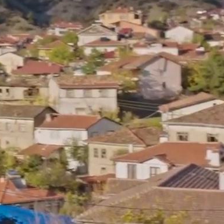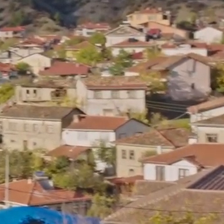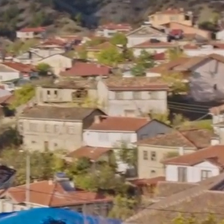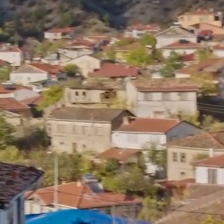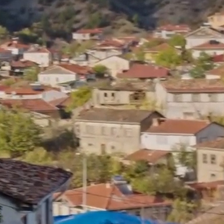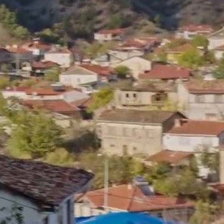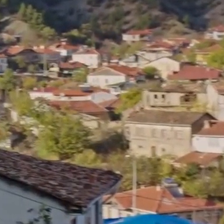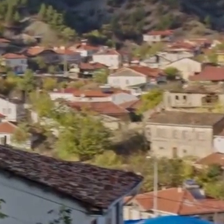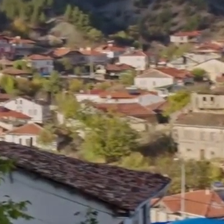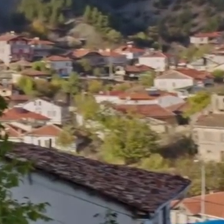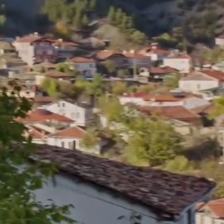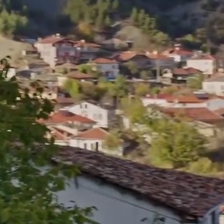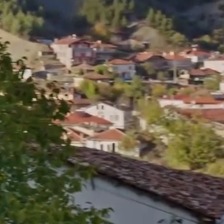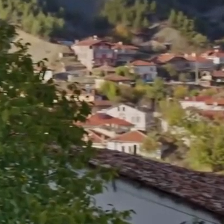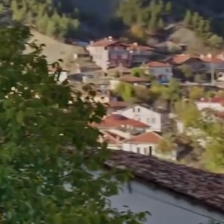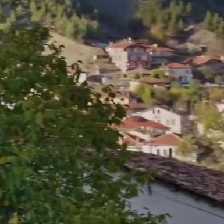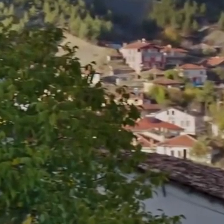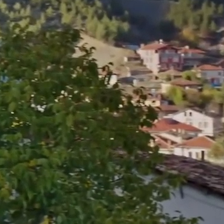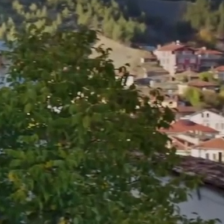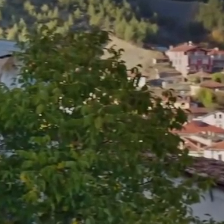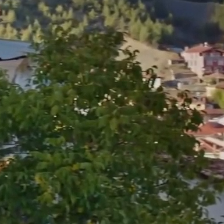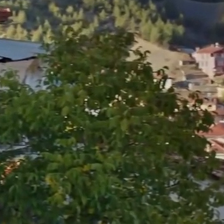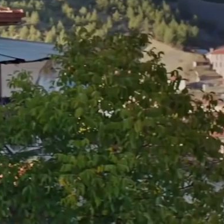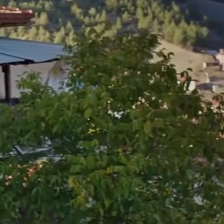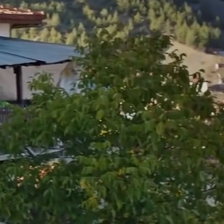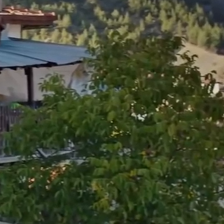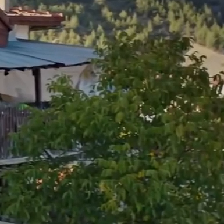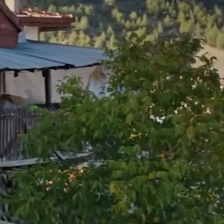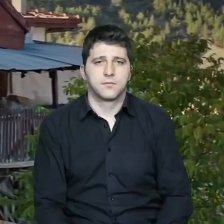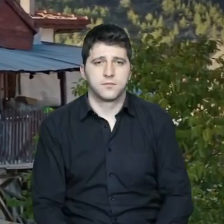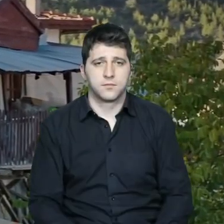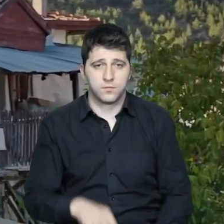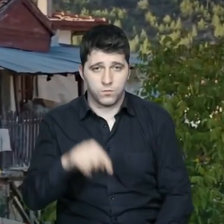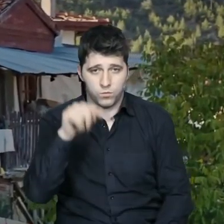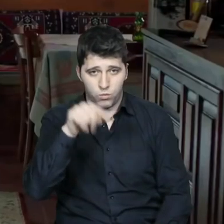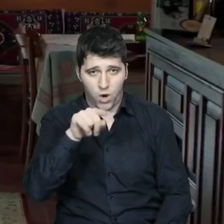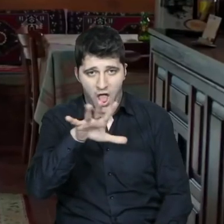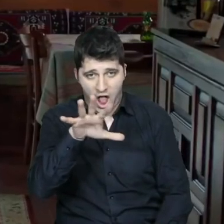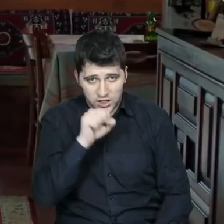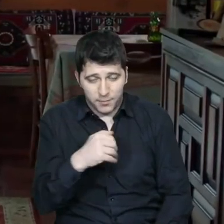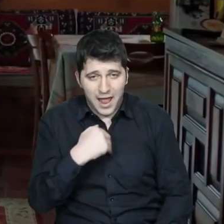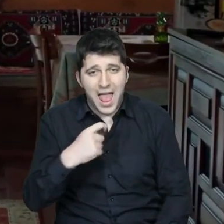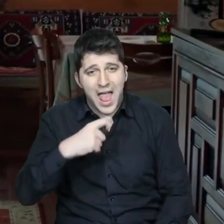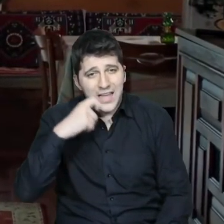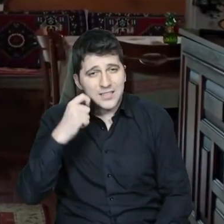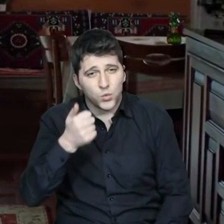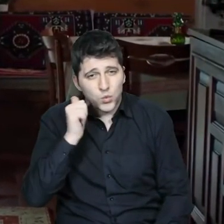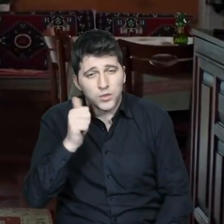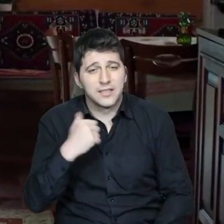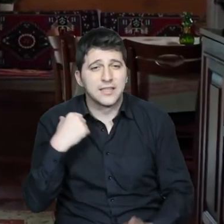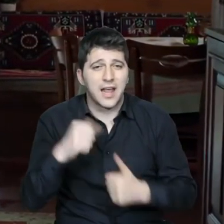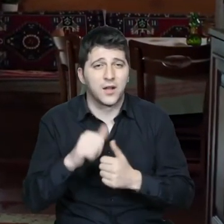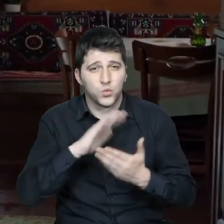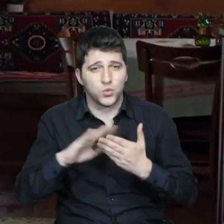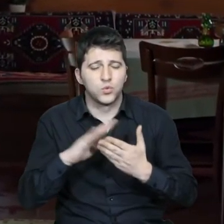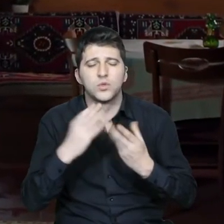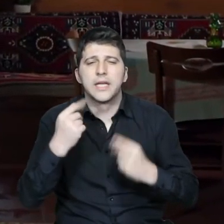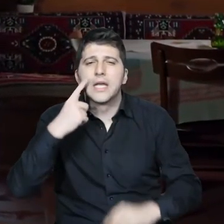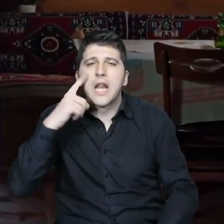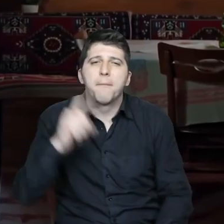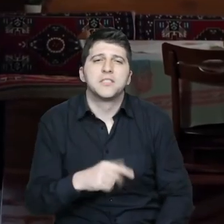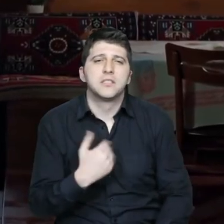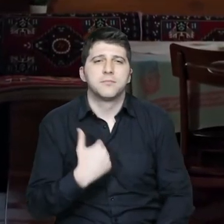Gündüz taraklı manzarasından Hisar konağına geçildi. Burayı alacağıma... Eski günlerine döndürebileceğime o kadar inanmıştım